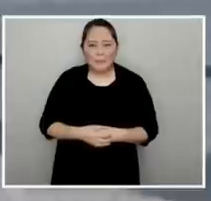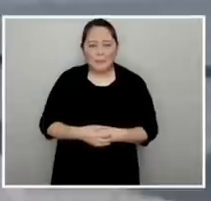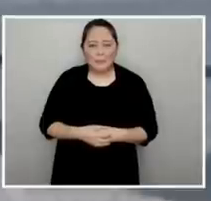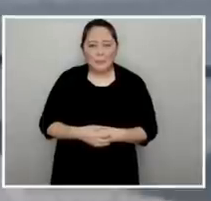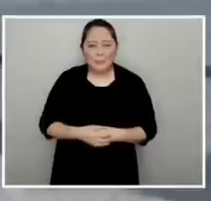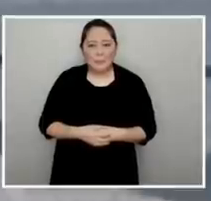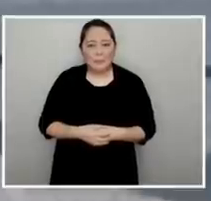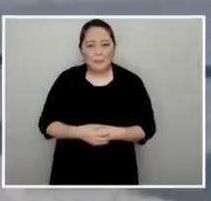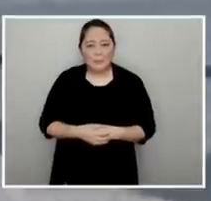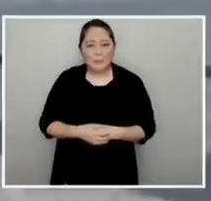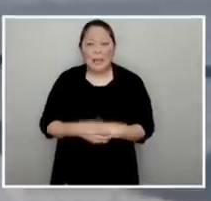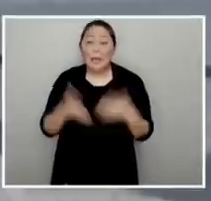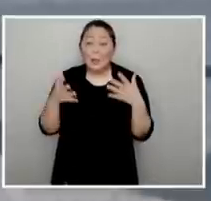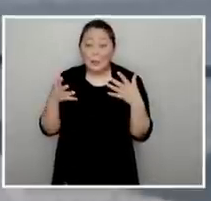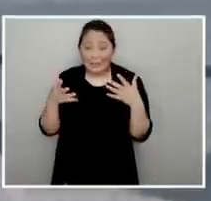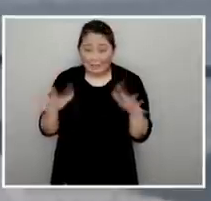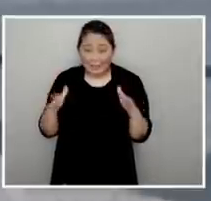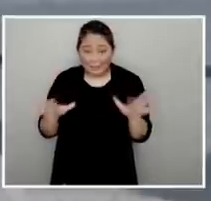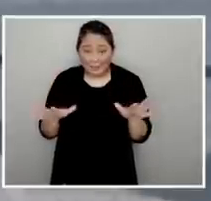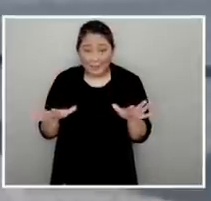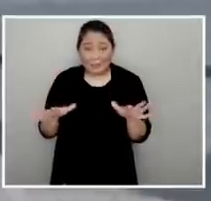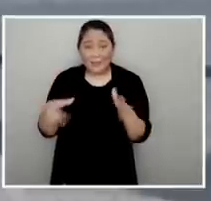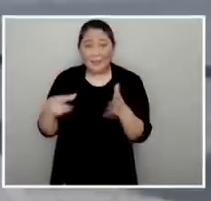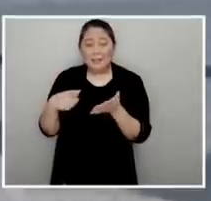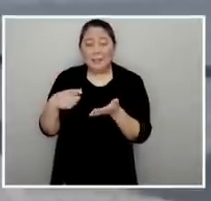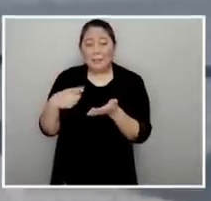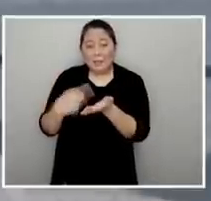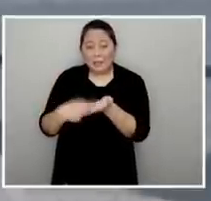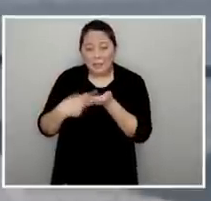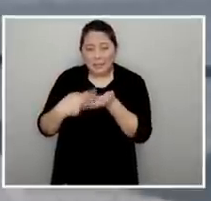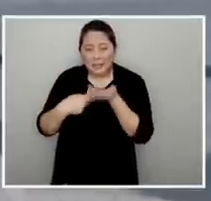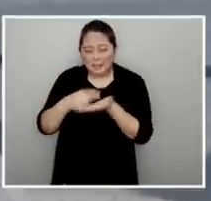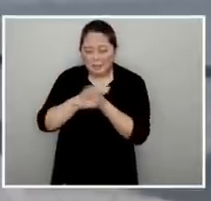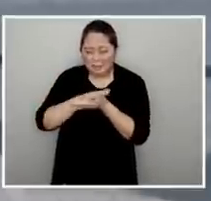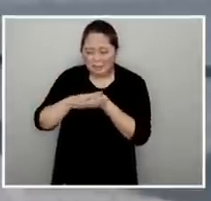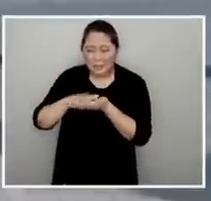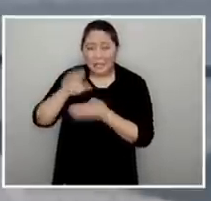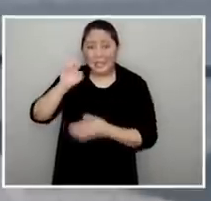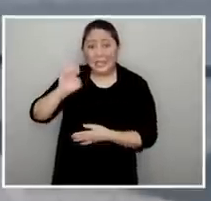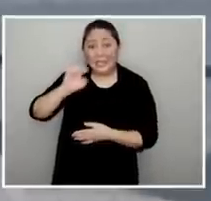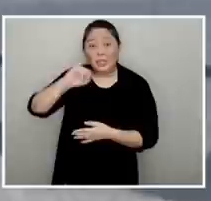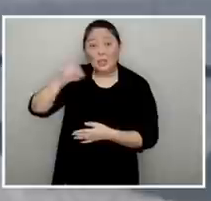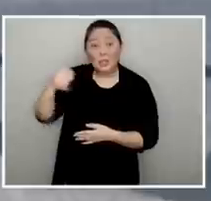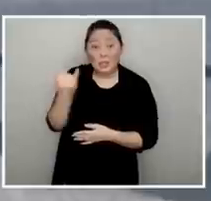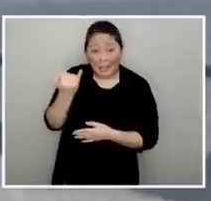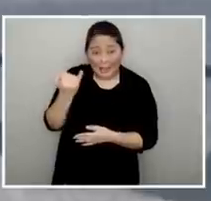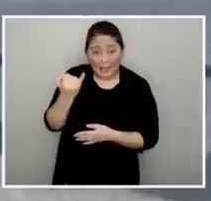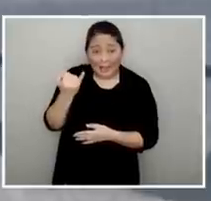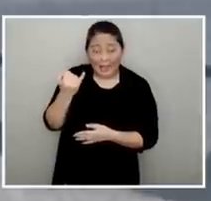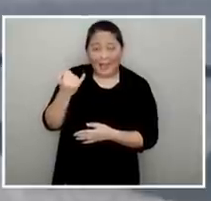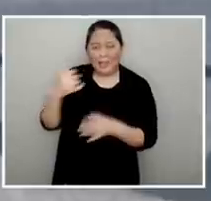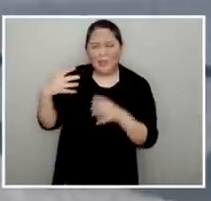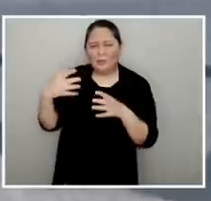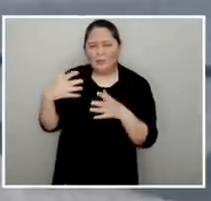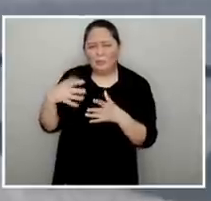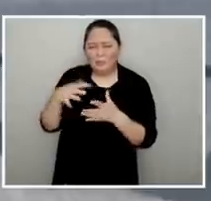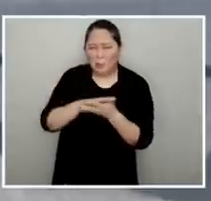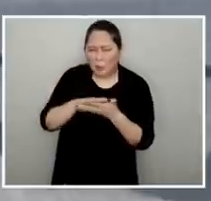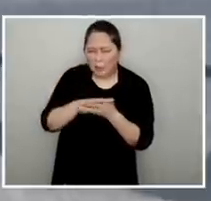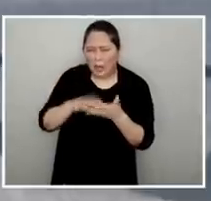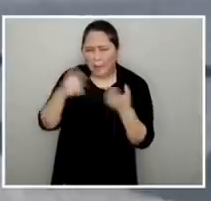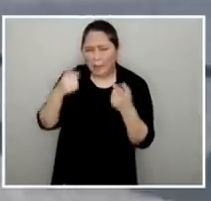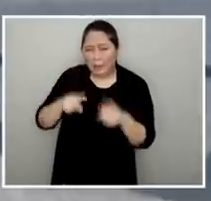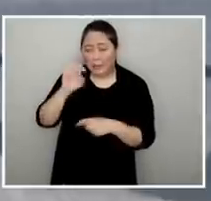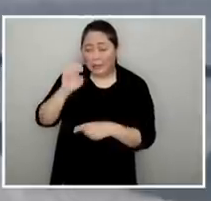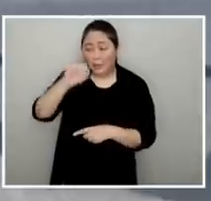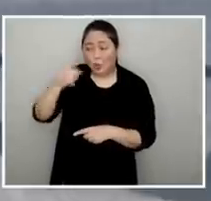Matapos maayos ang gusot sa pagitan ni EJ Obiena at ng Philippine Track and Field Association o PATAFA, todo handa na ngayon ang